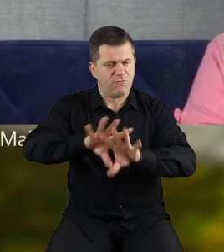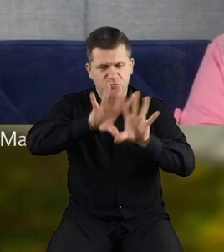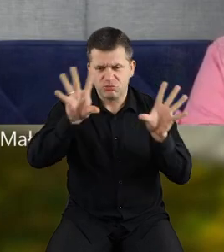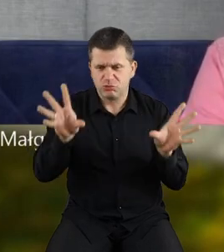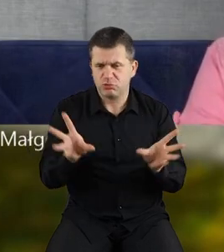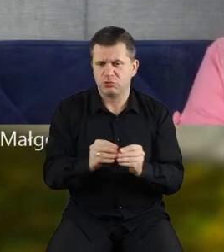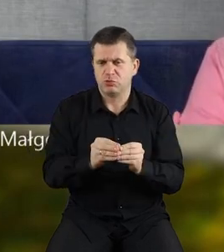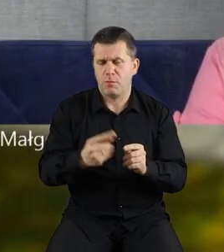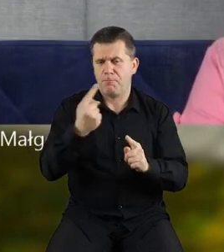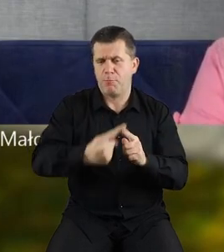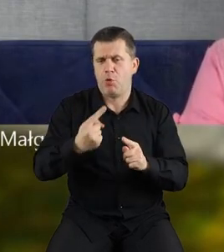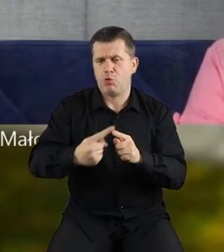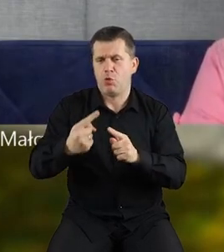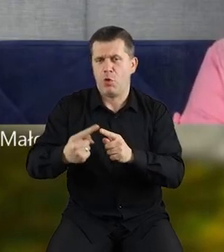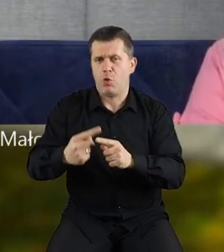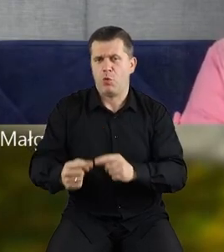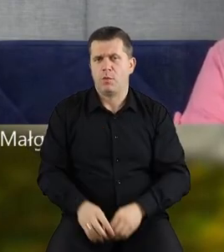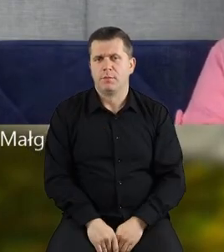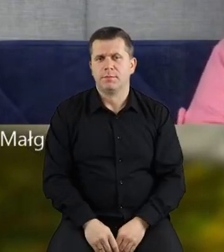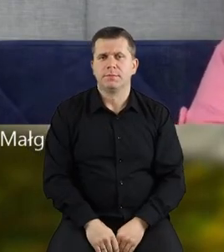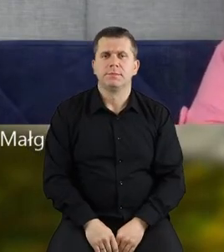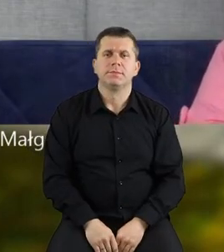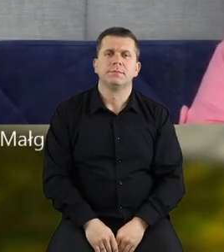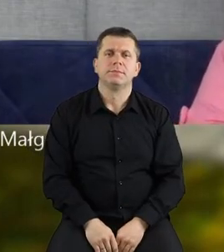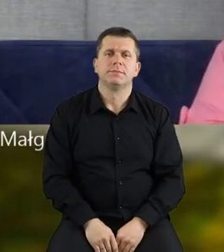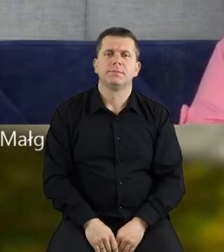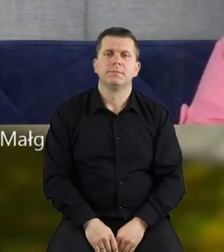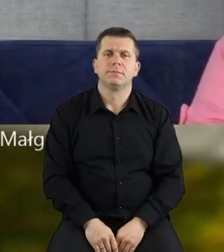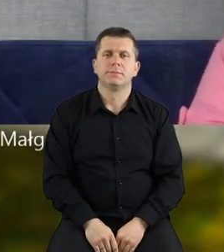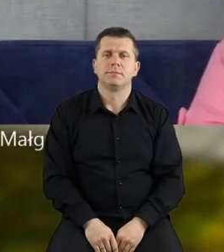właściwie wszystko po trochu i